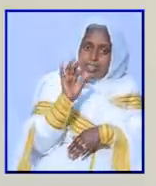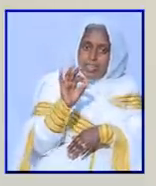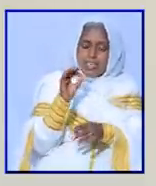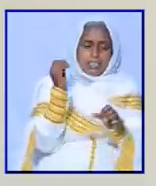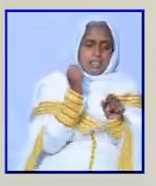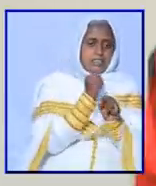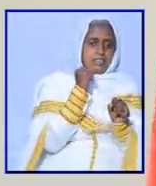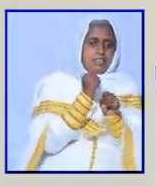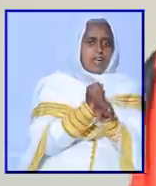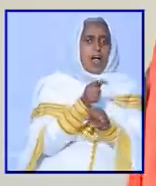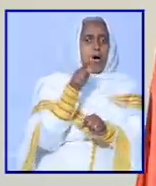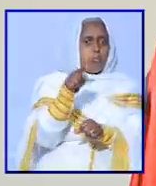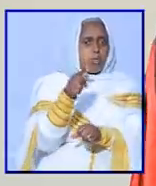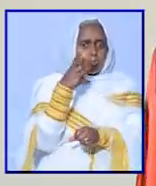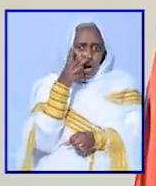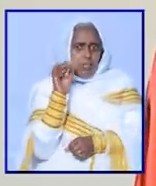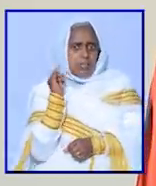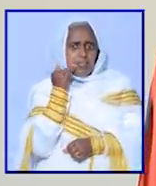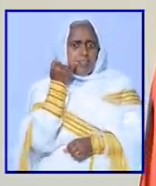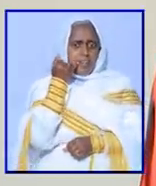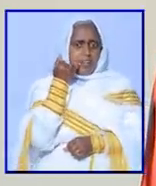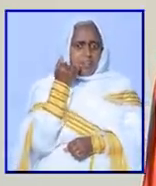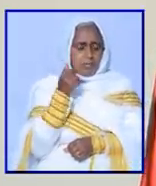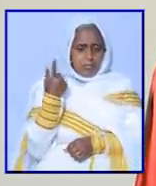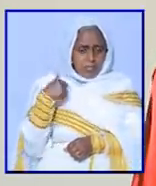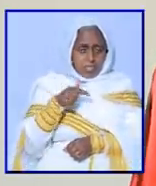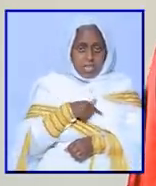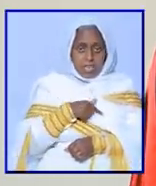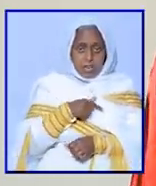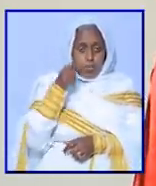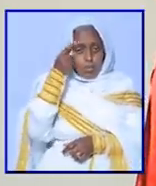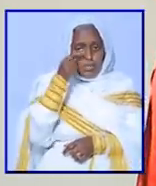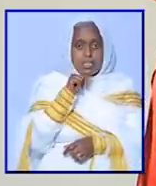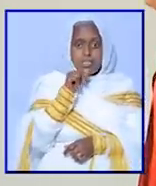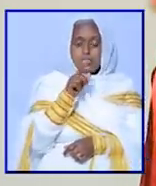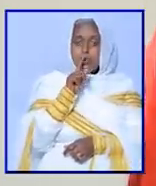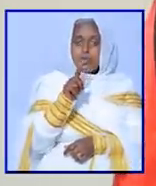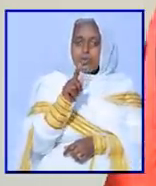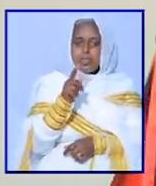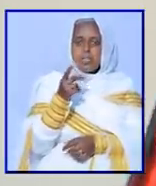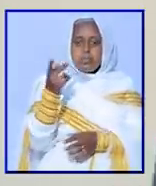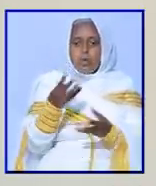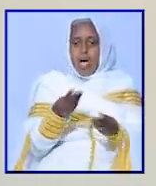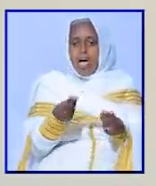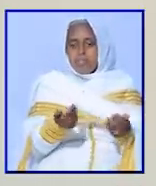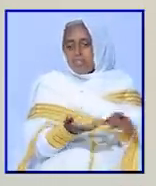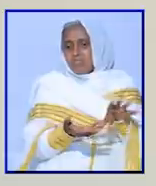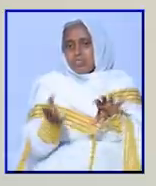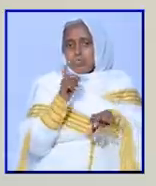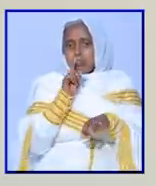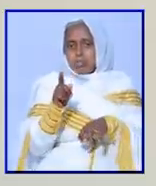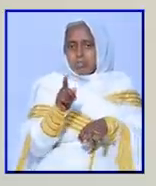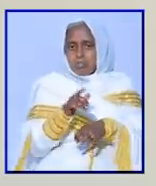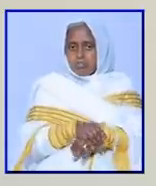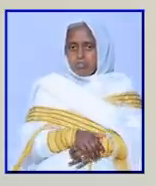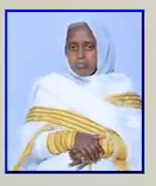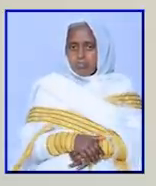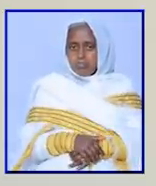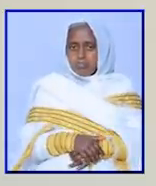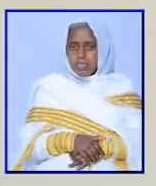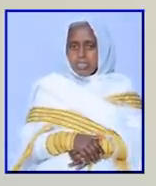ያገኘ ሲሰራ በሱን ቀናል የኛን እኮ ልብ ሳንለው ቀርቶ ነው ዝም ብሎ አመድ ፈሶበት እኮ ነው